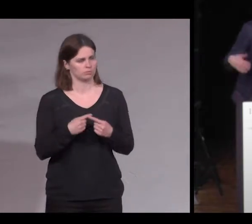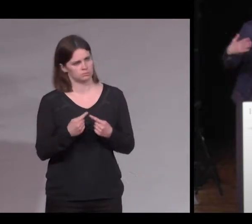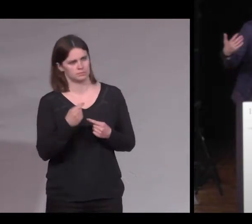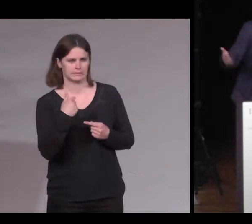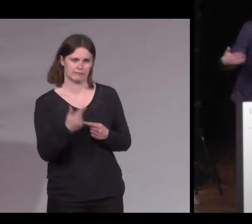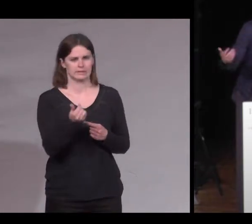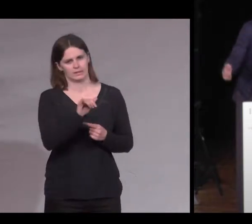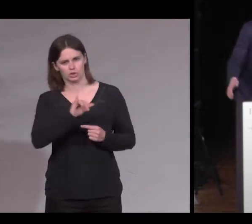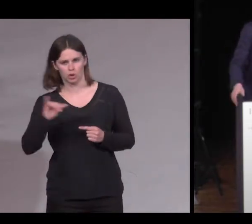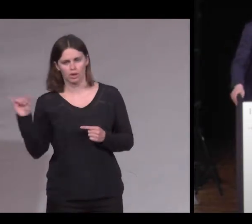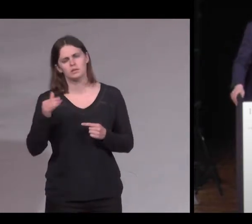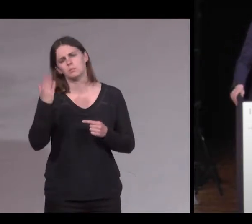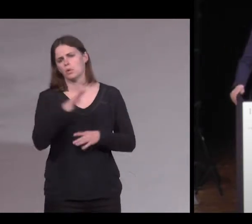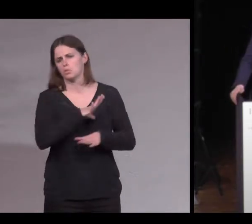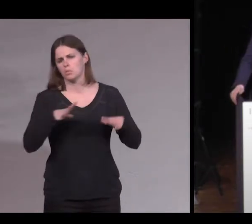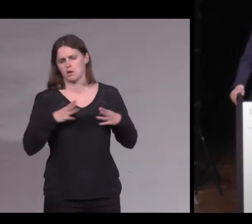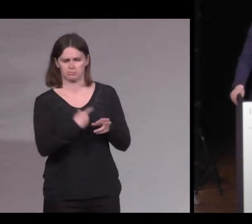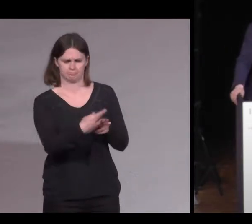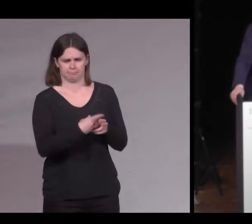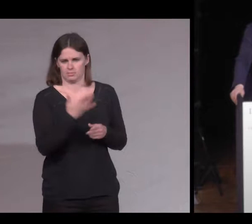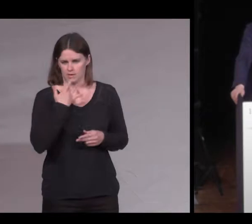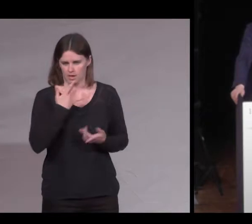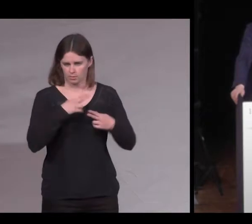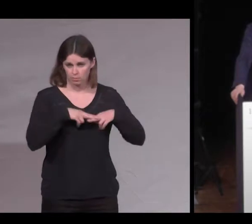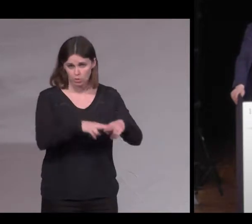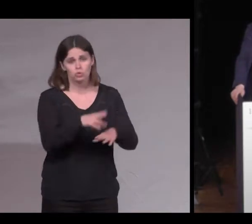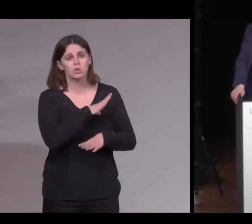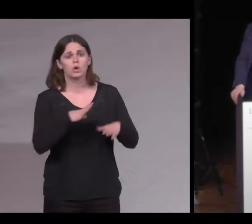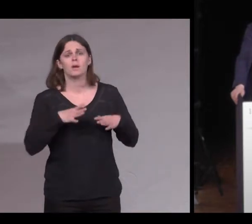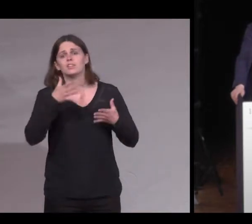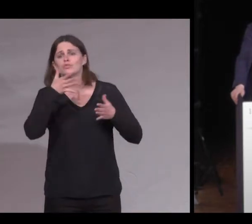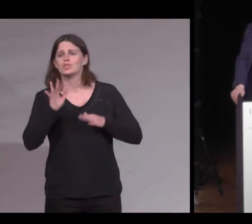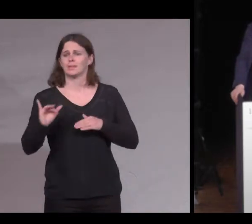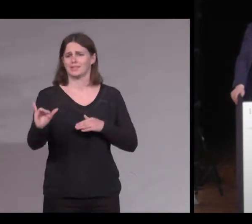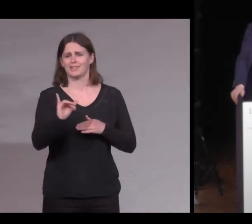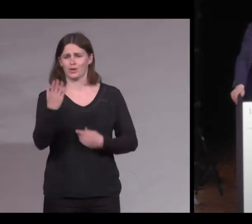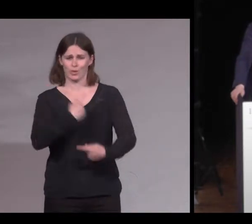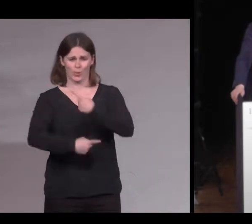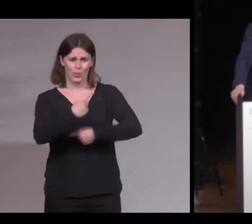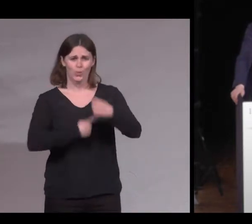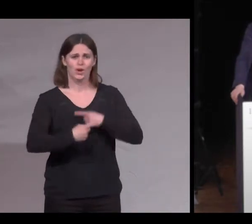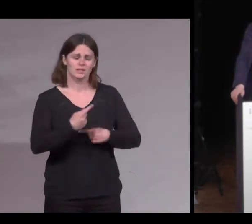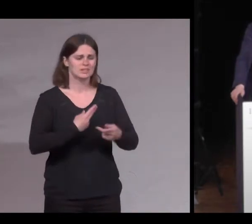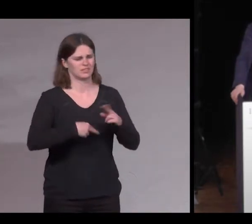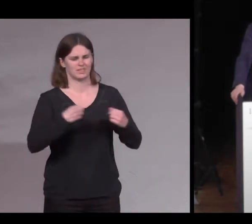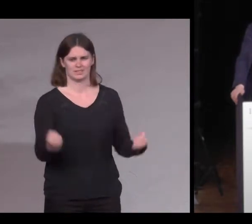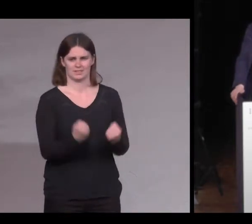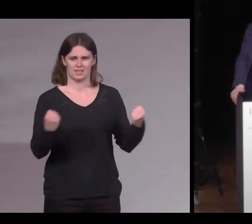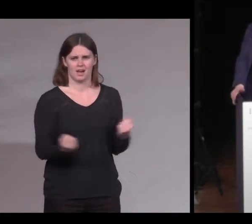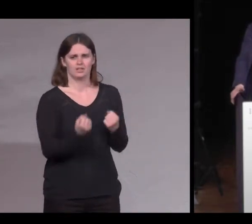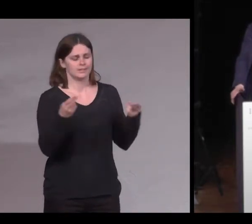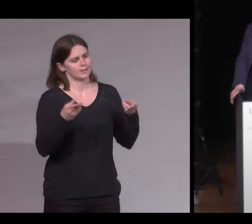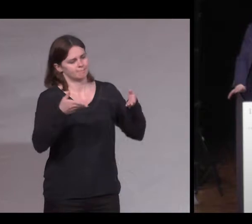ty terapie, klasické rehabilitace, terapie pacienty s poraní míchy, poraní mozku, ale